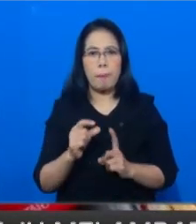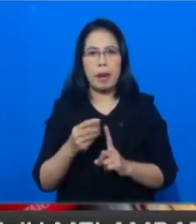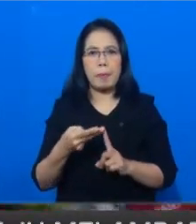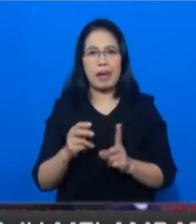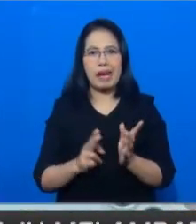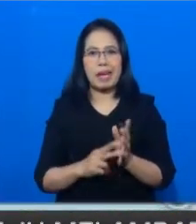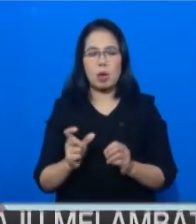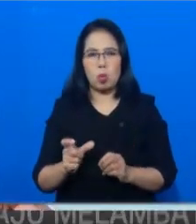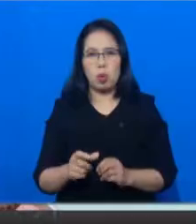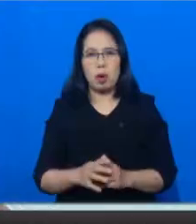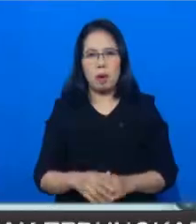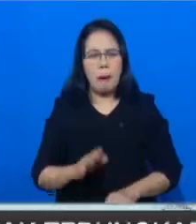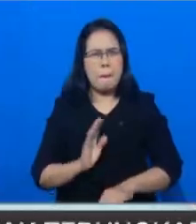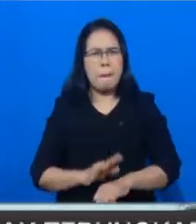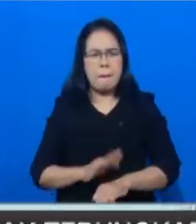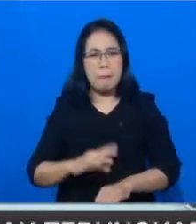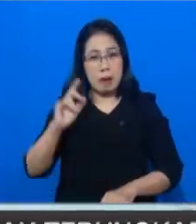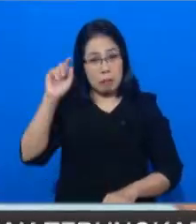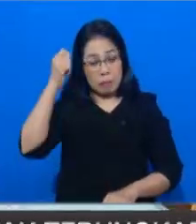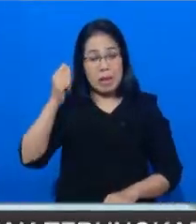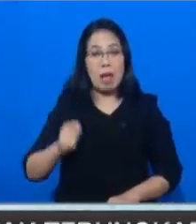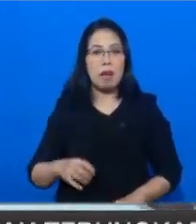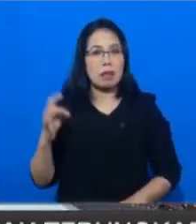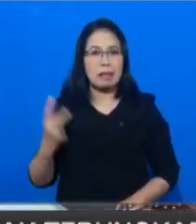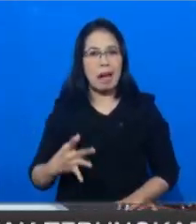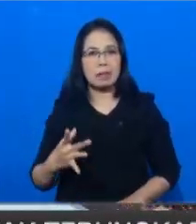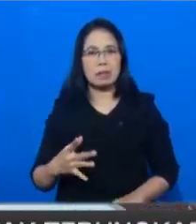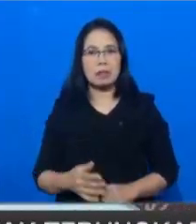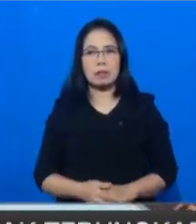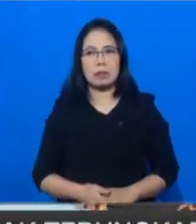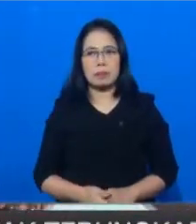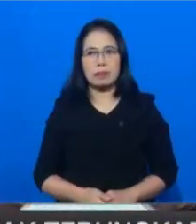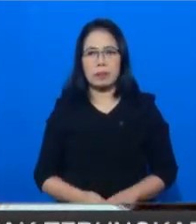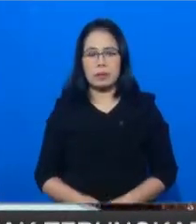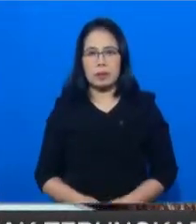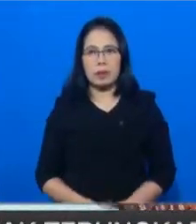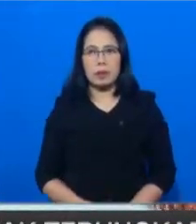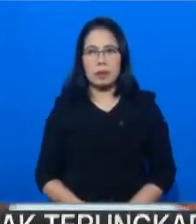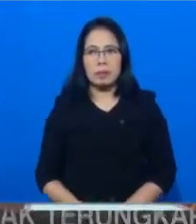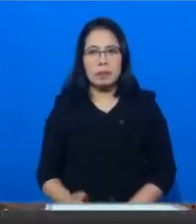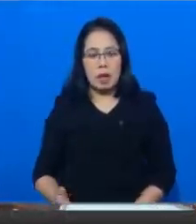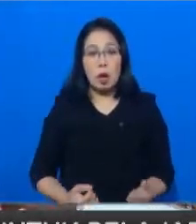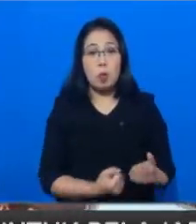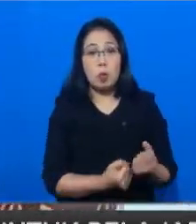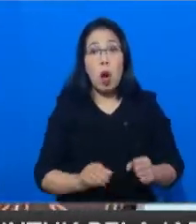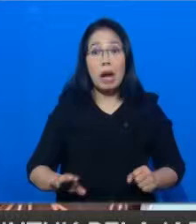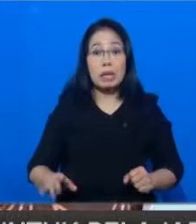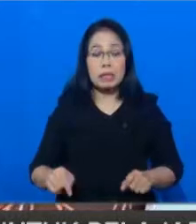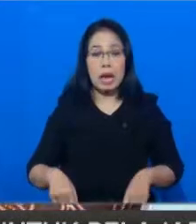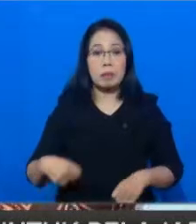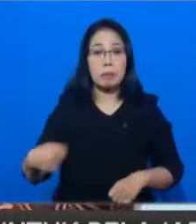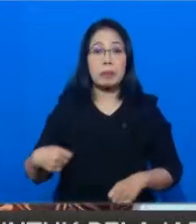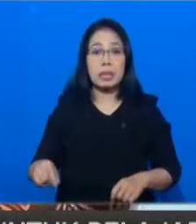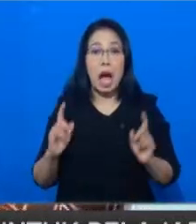pernyataan keras. Ia menduga Pansus soal haji dibuat hanya untuk menyasar adiknya, Yakut Khalil Komas yang saat ini menjadi Menteri